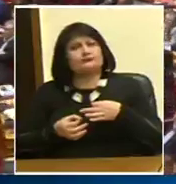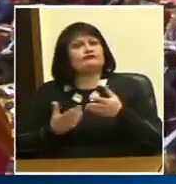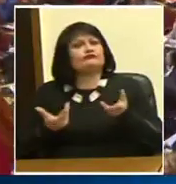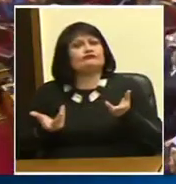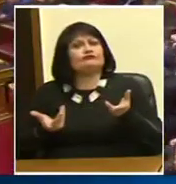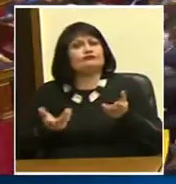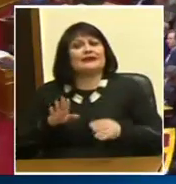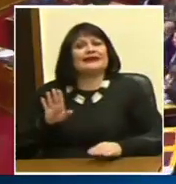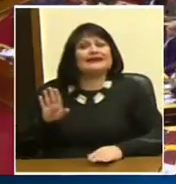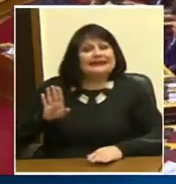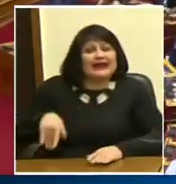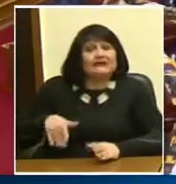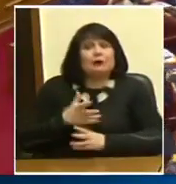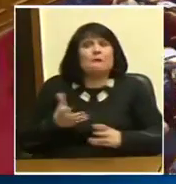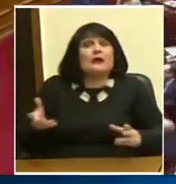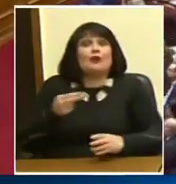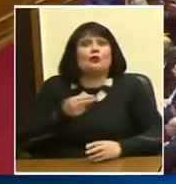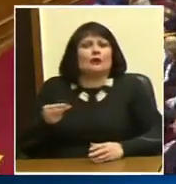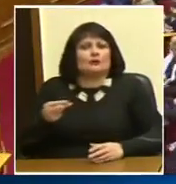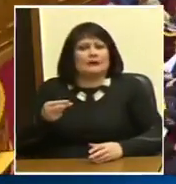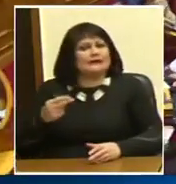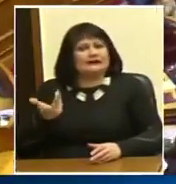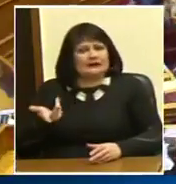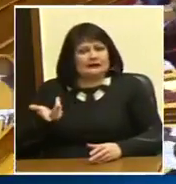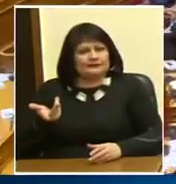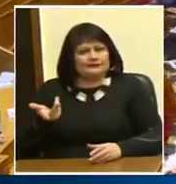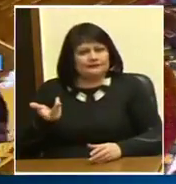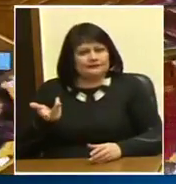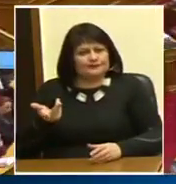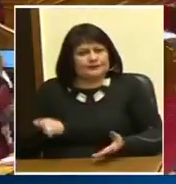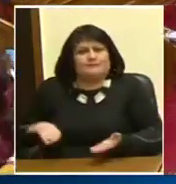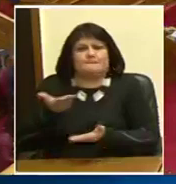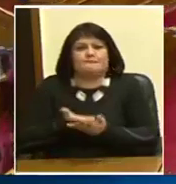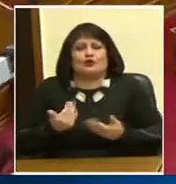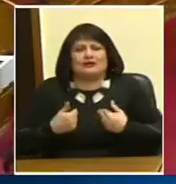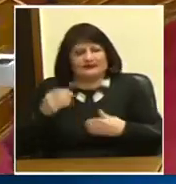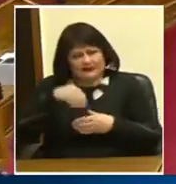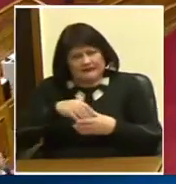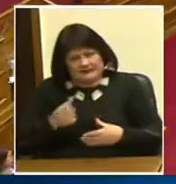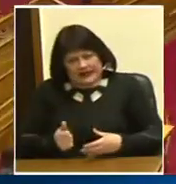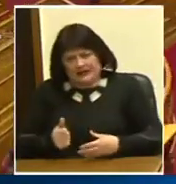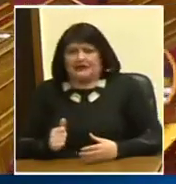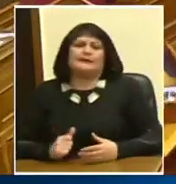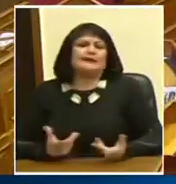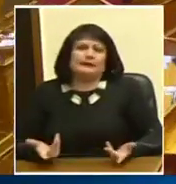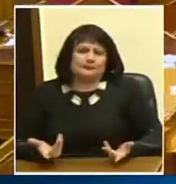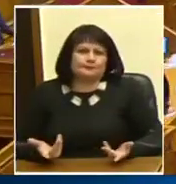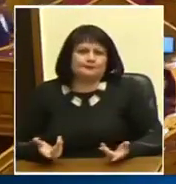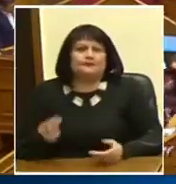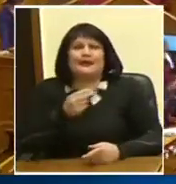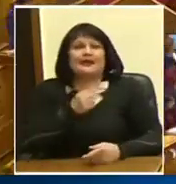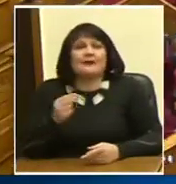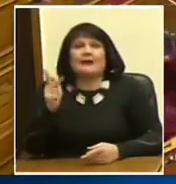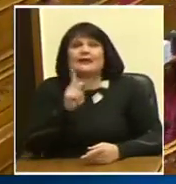με το τελευταίο μεγάλο θέμα που αγγίζει η πρότασή μας για την αναθεώρηση του Συντάγματος, το θέμα της